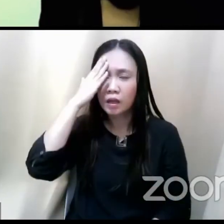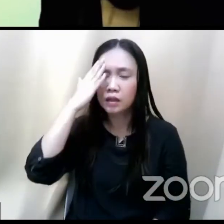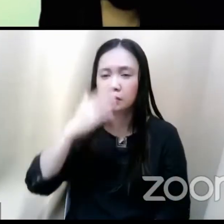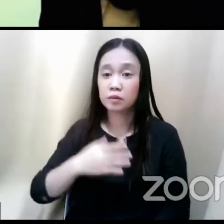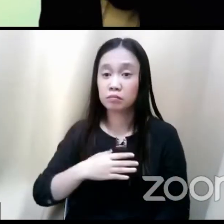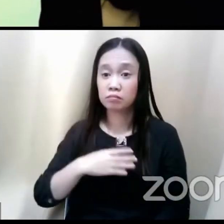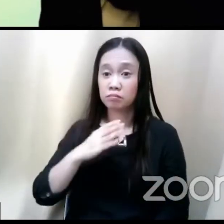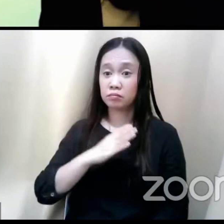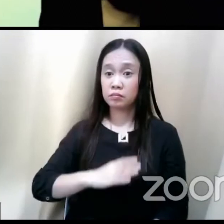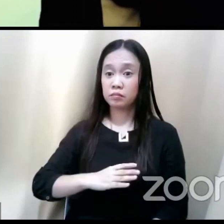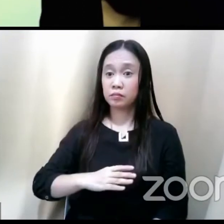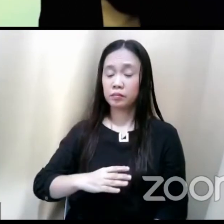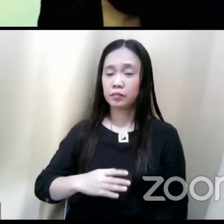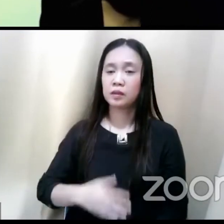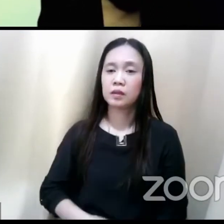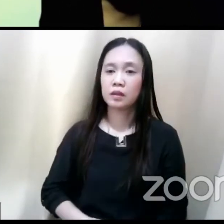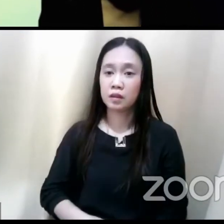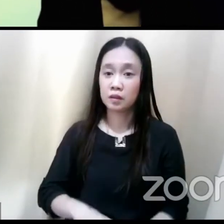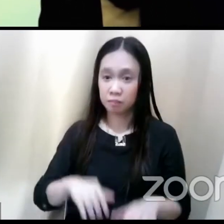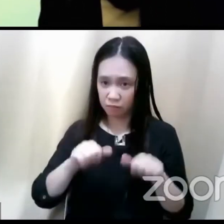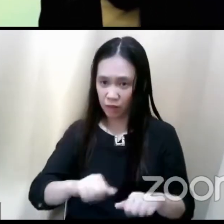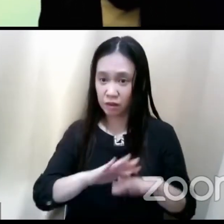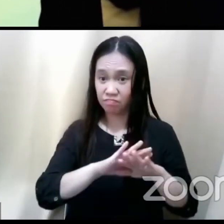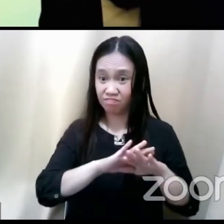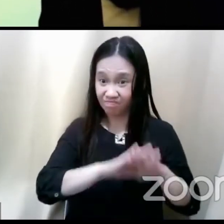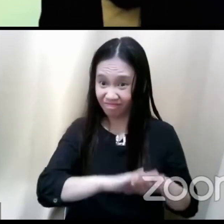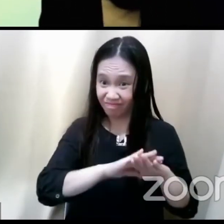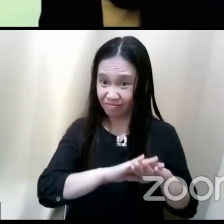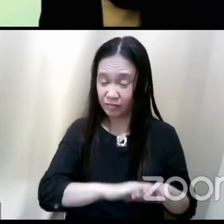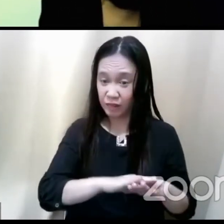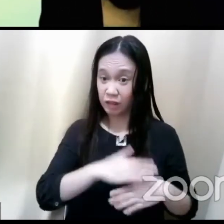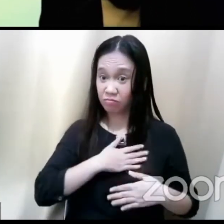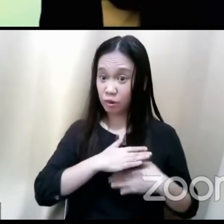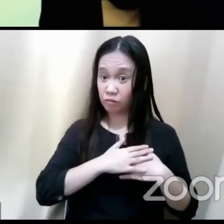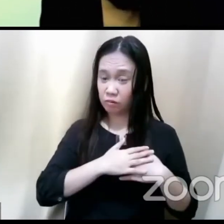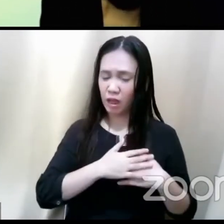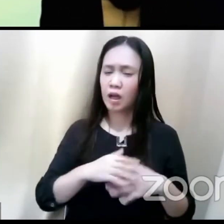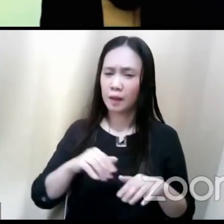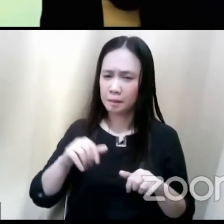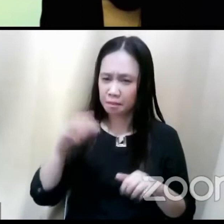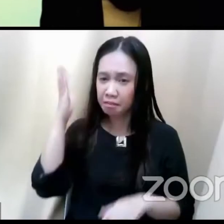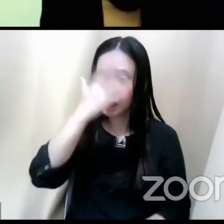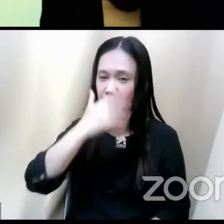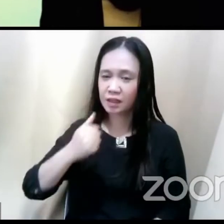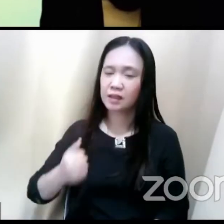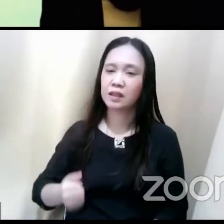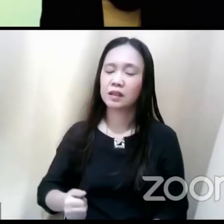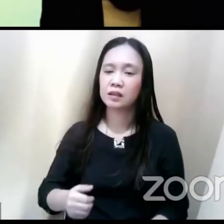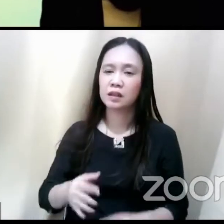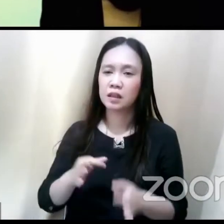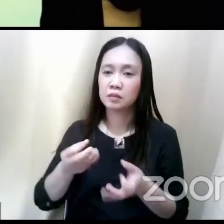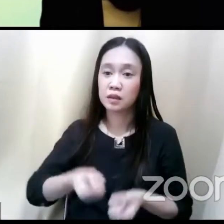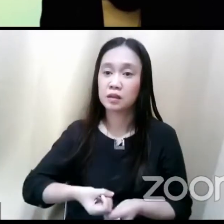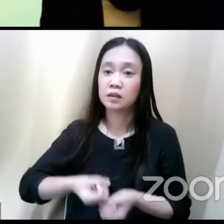magbigay ng chest compressions. Okay? So maganda yung suggestion din ni Sir, no? Para bang ni Sir Ranil na